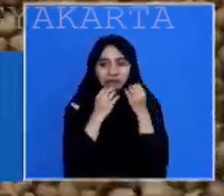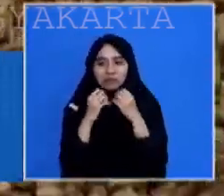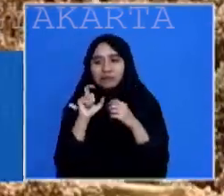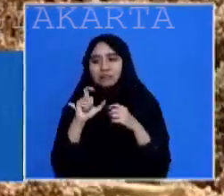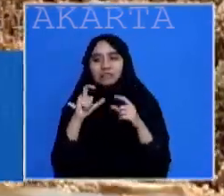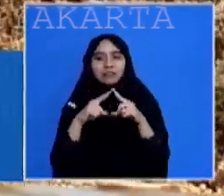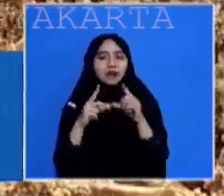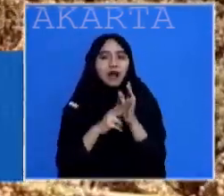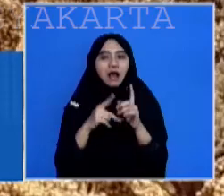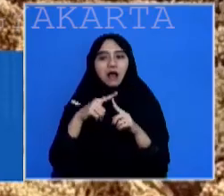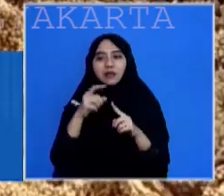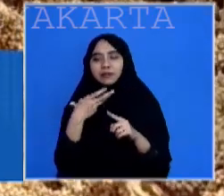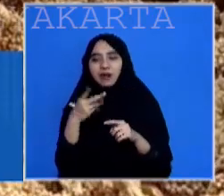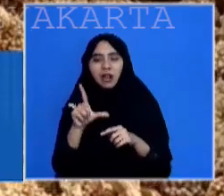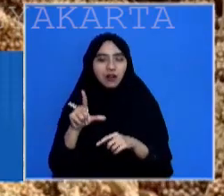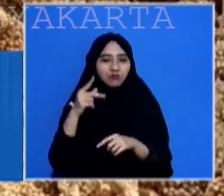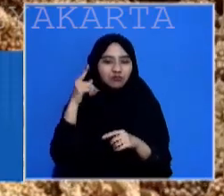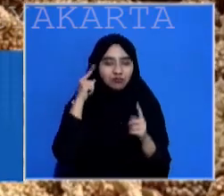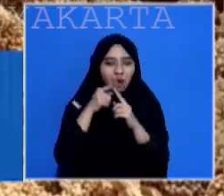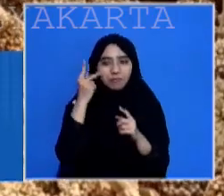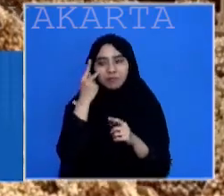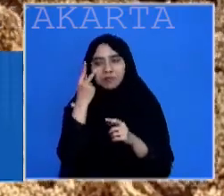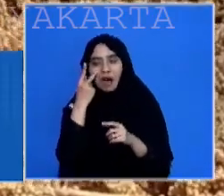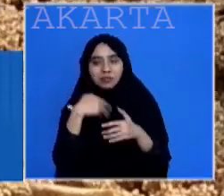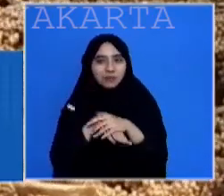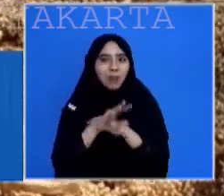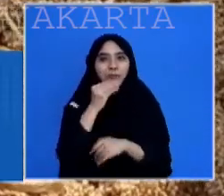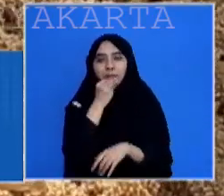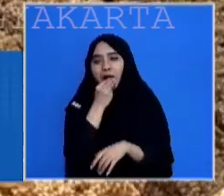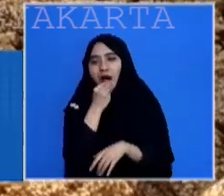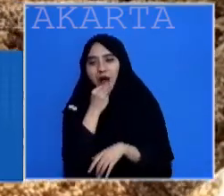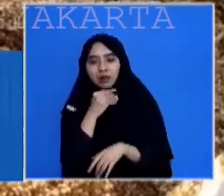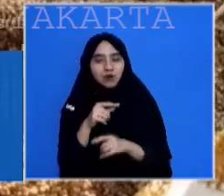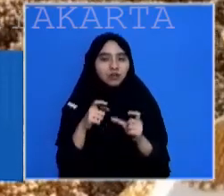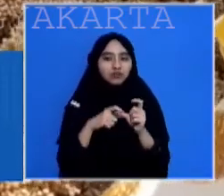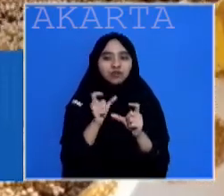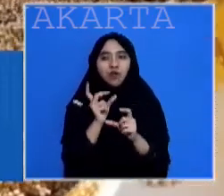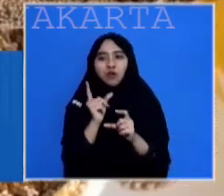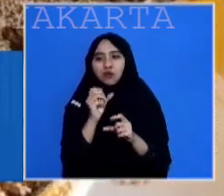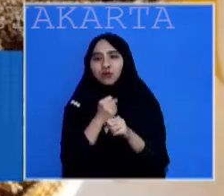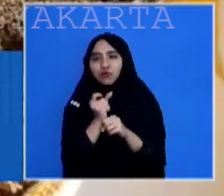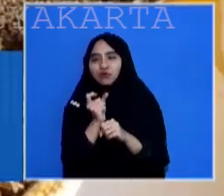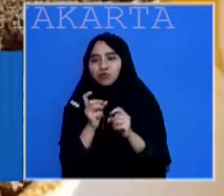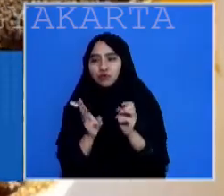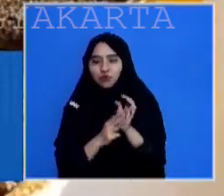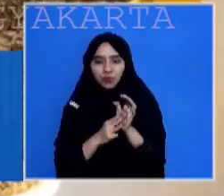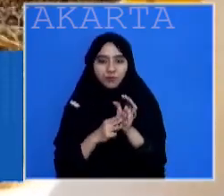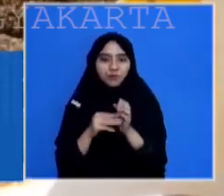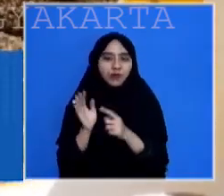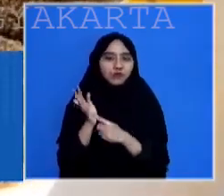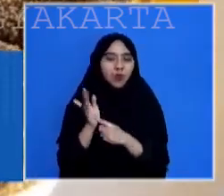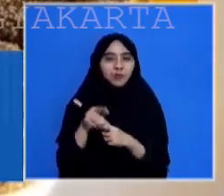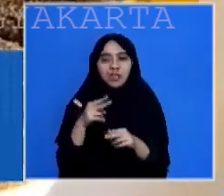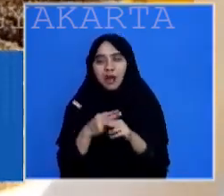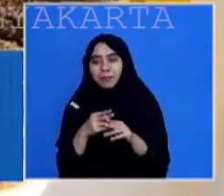mandiri. Sawetawis warga ingkang nindakaken budidaya tanaman sorghum utawi canthel inggih menika Marijan, warga Desa